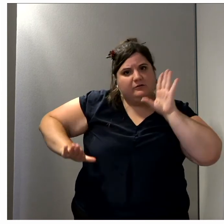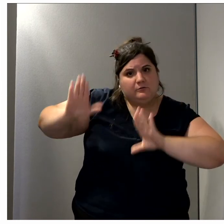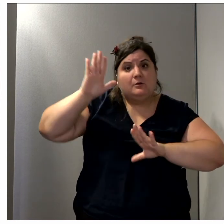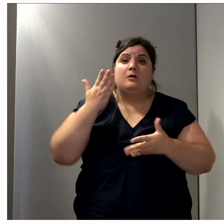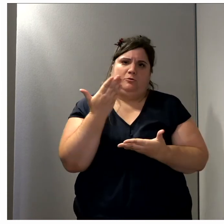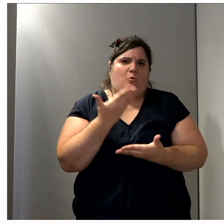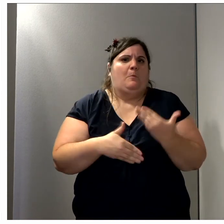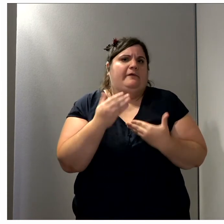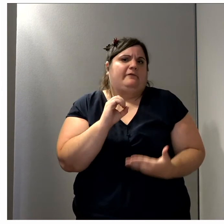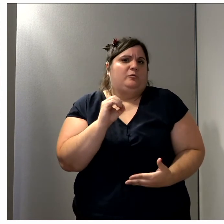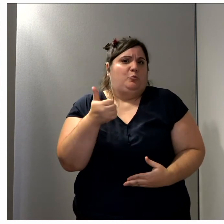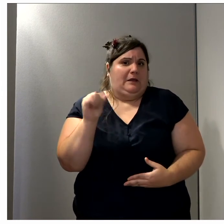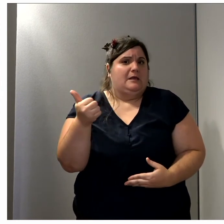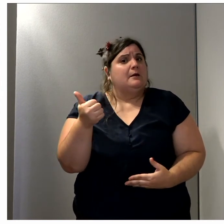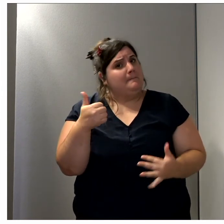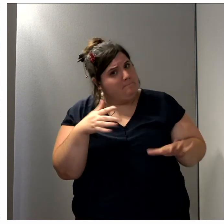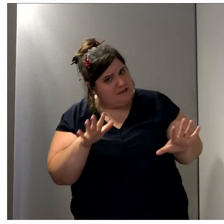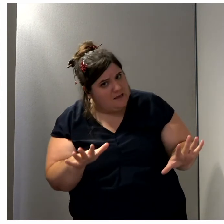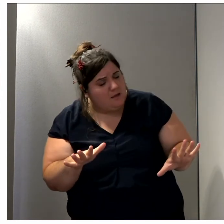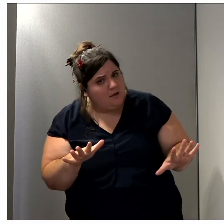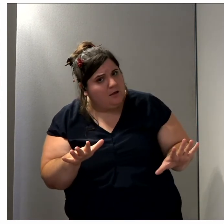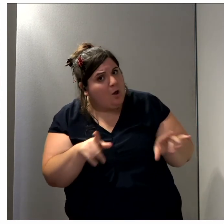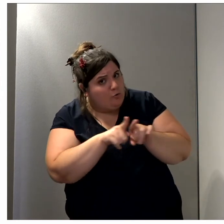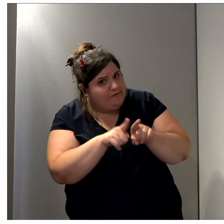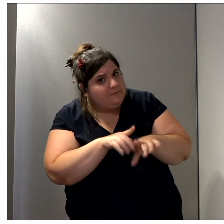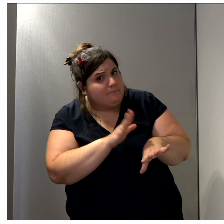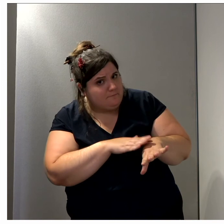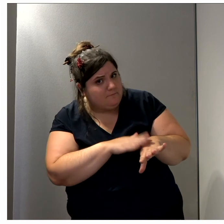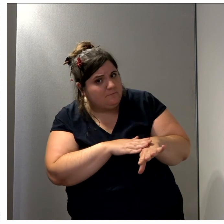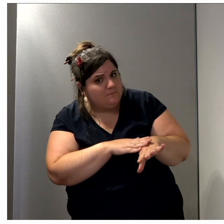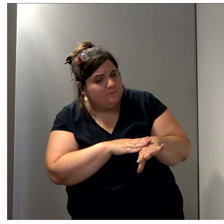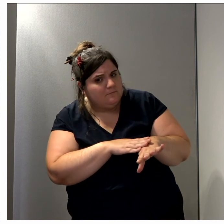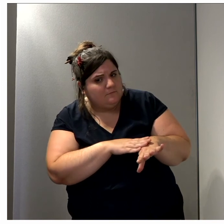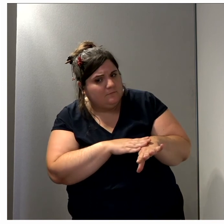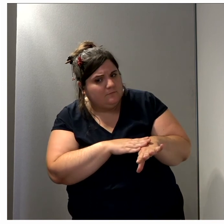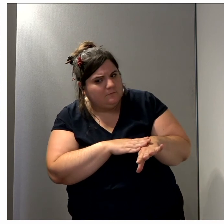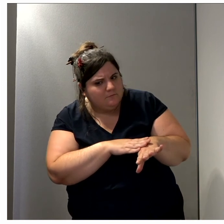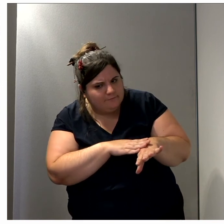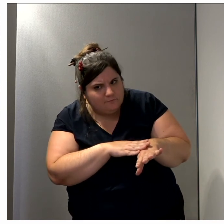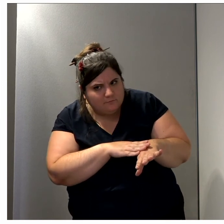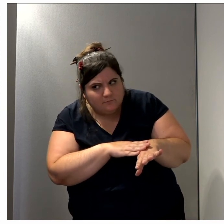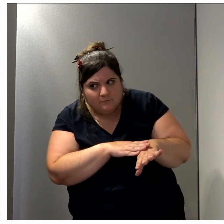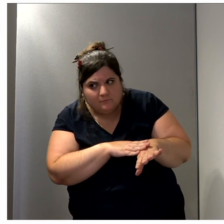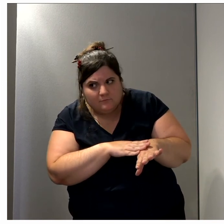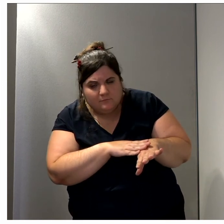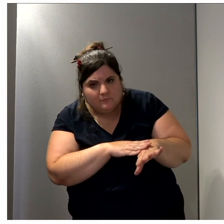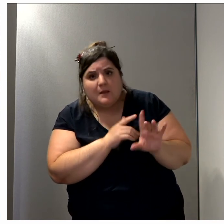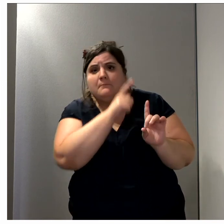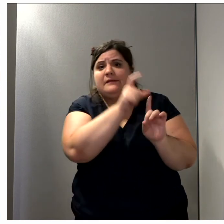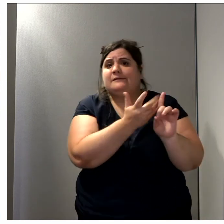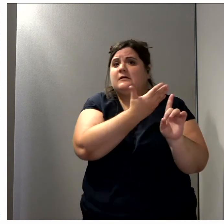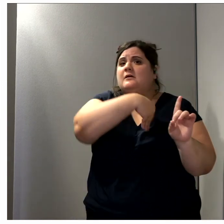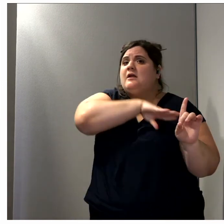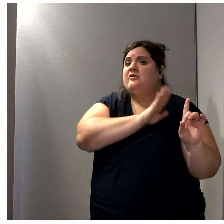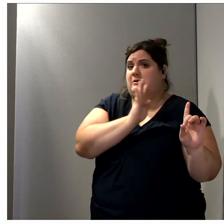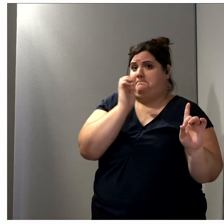administratives, mais il y a aussi, et c'est important à signaler, une alternative contact direct avec un chargé de mission qui est